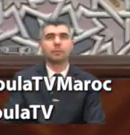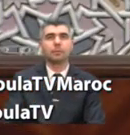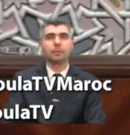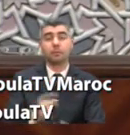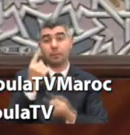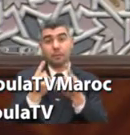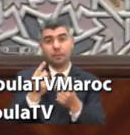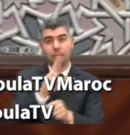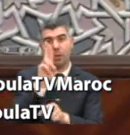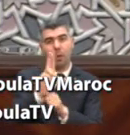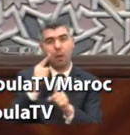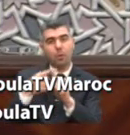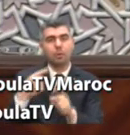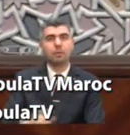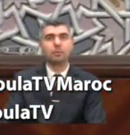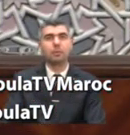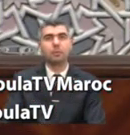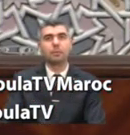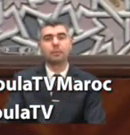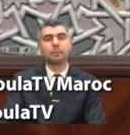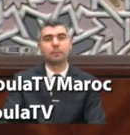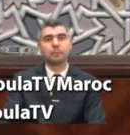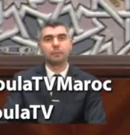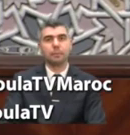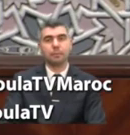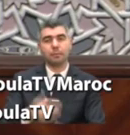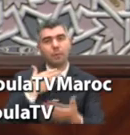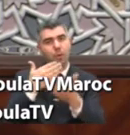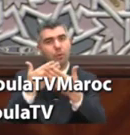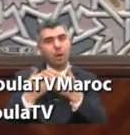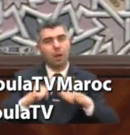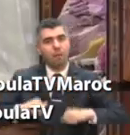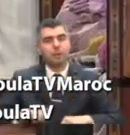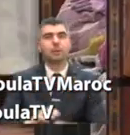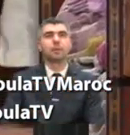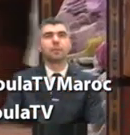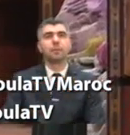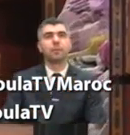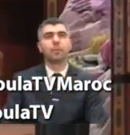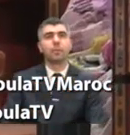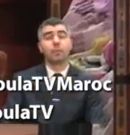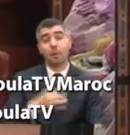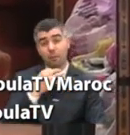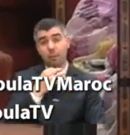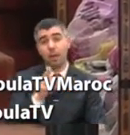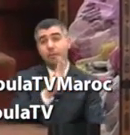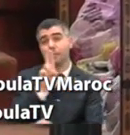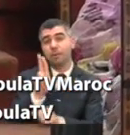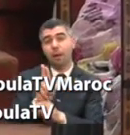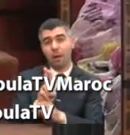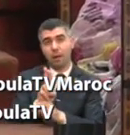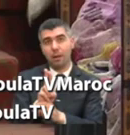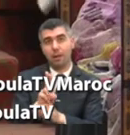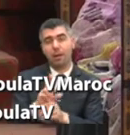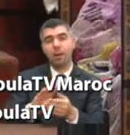تعقيب الفريق، تفضلوا السيد النائب المحترم. شكرا السيد الوزير. وفي الحقيقه هذا السؤال فرط ما